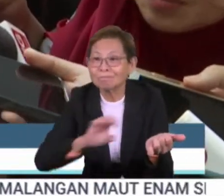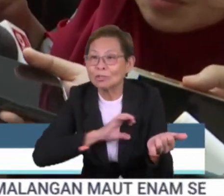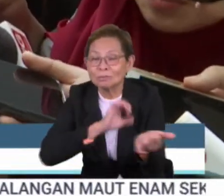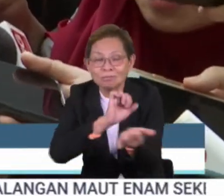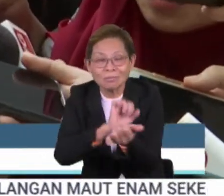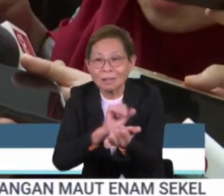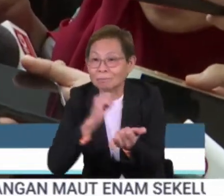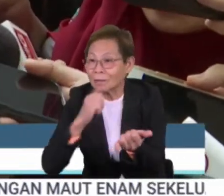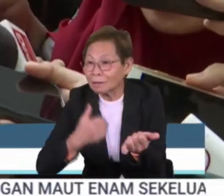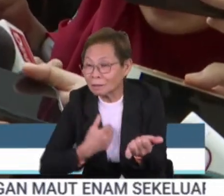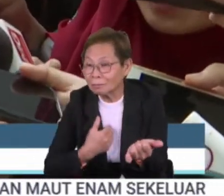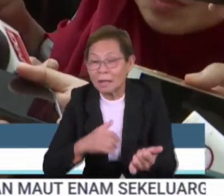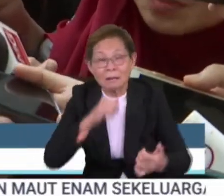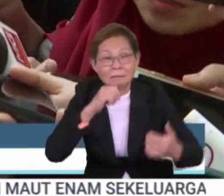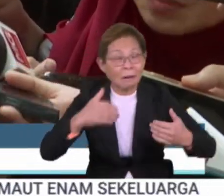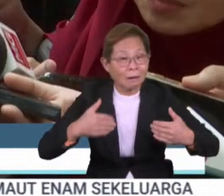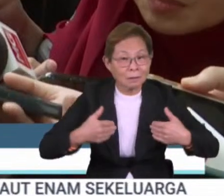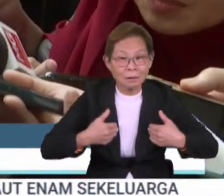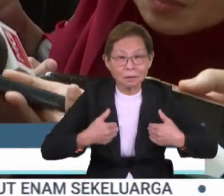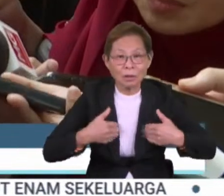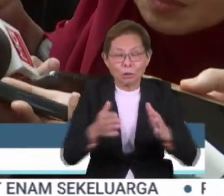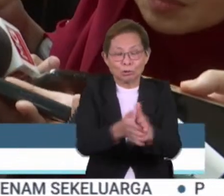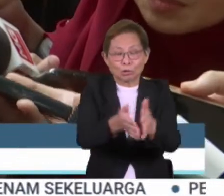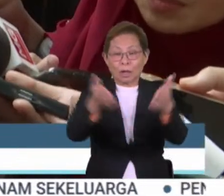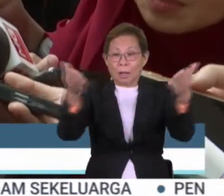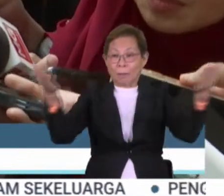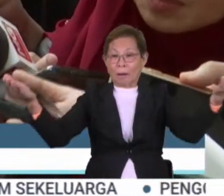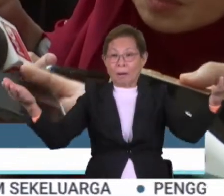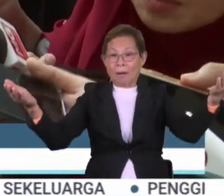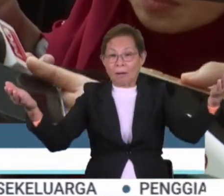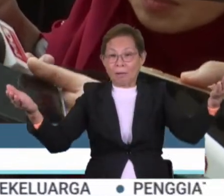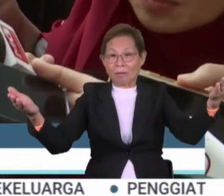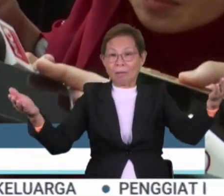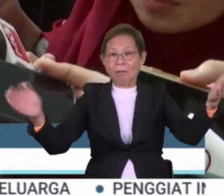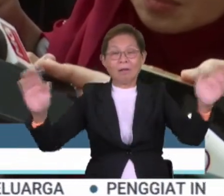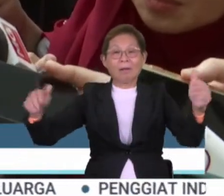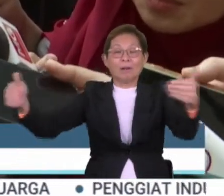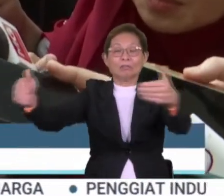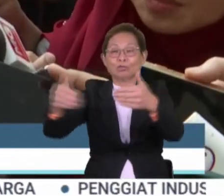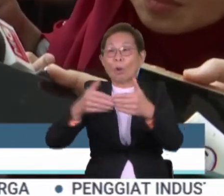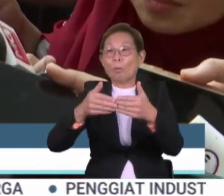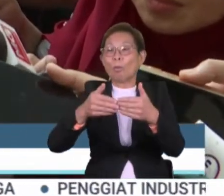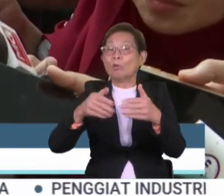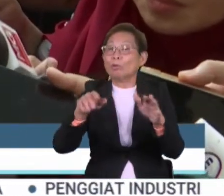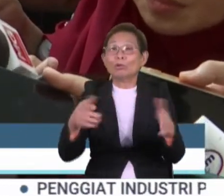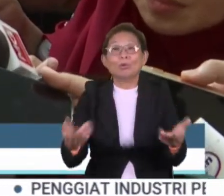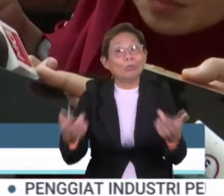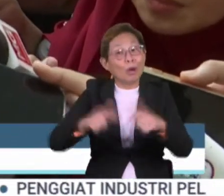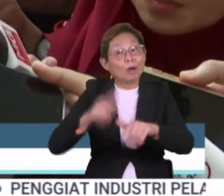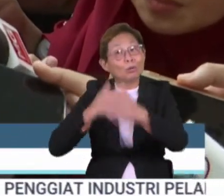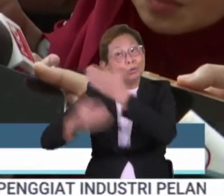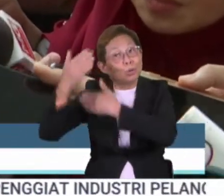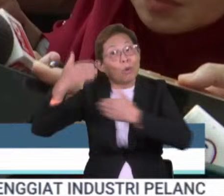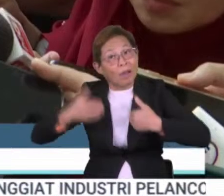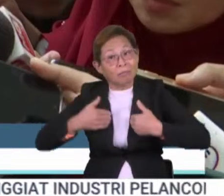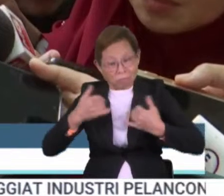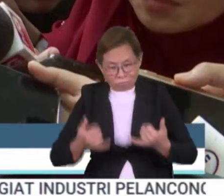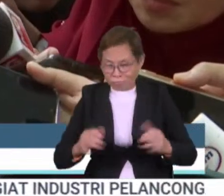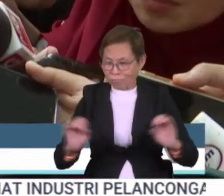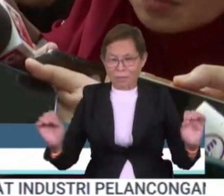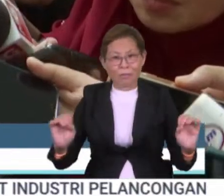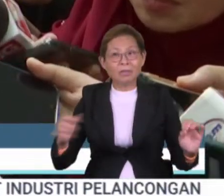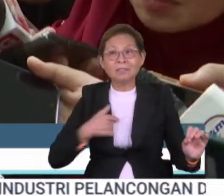polis. Tidak ada satu surat khabar pun yang telah ditutup seperti mana pernah berlaku sebelum ini.